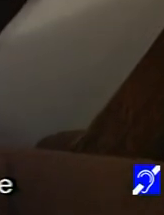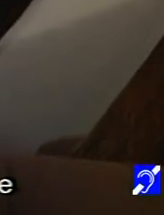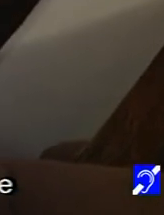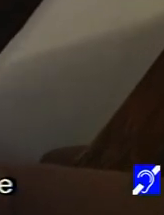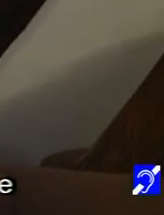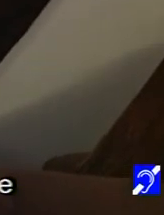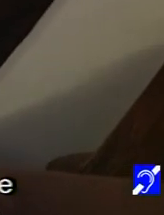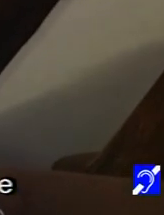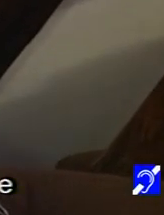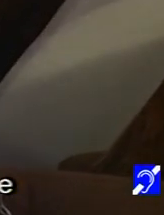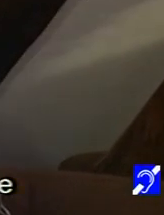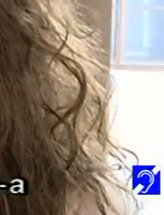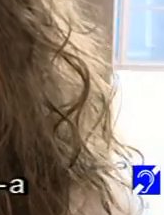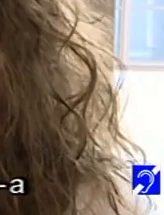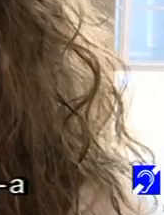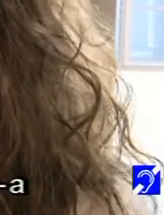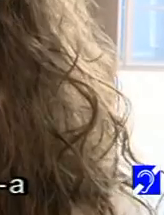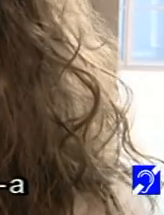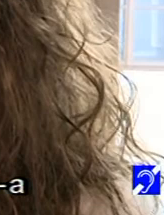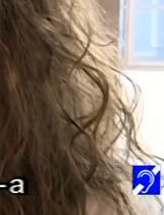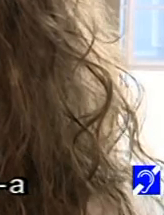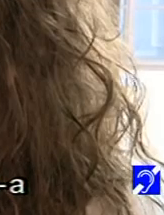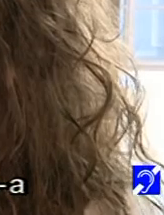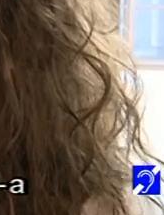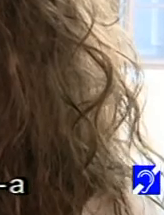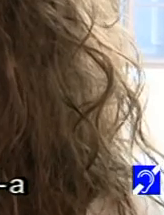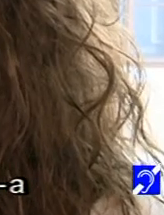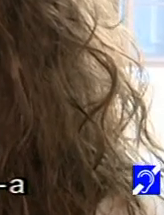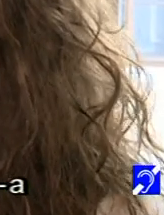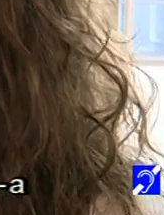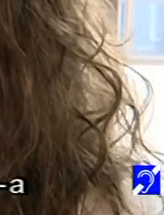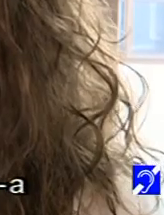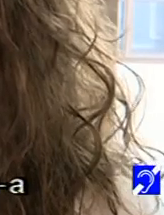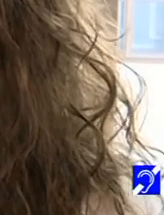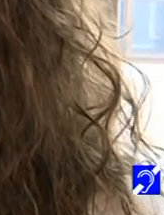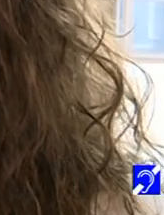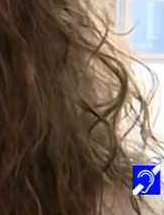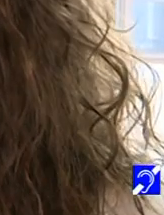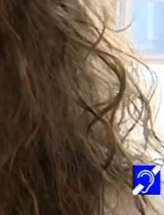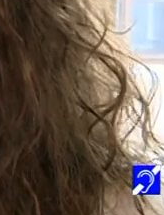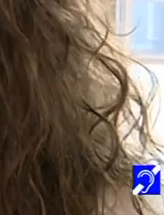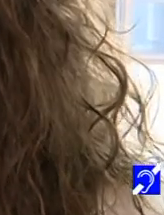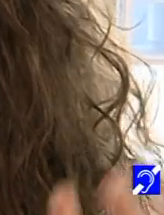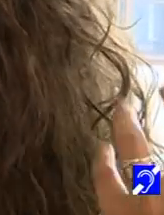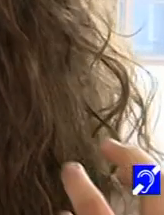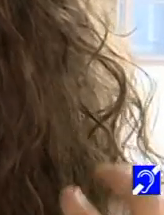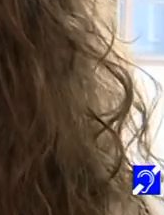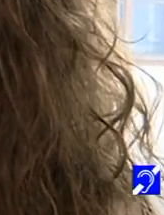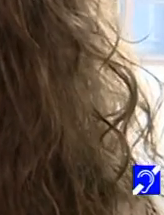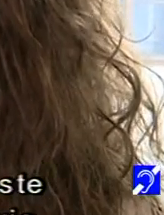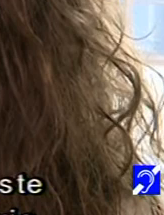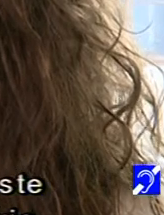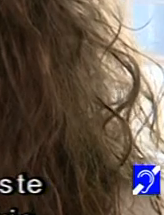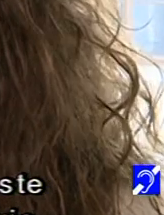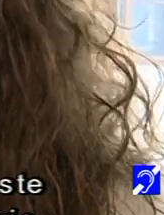den Studierenden, die dann später zu einem Stück aufgebaut wurden. Sie haben sich Gedanken